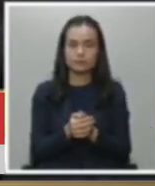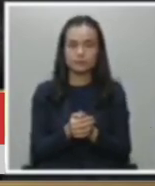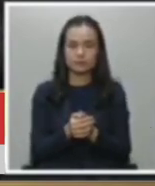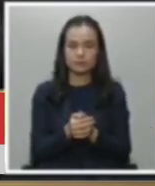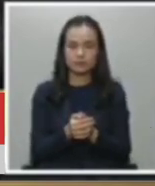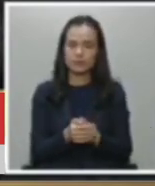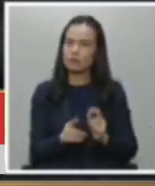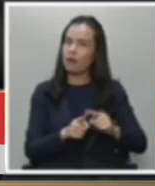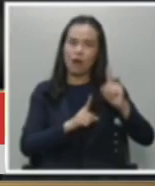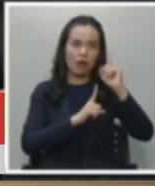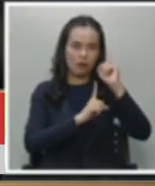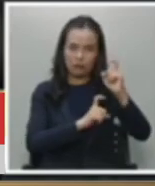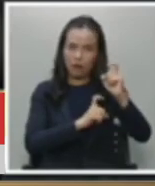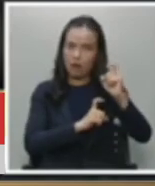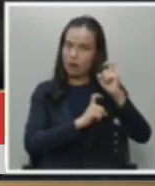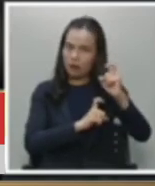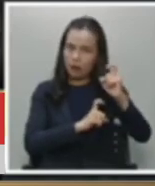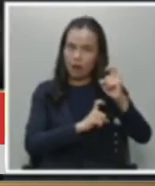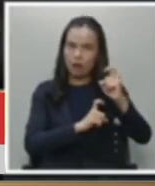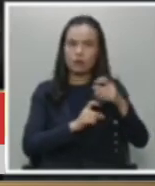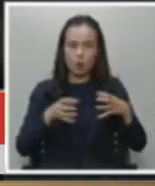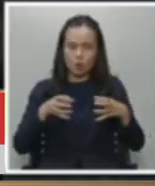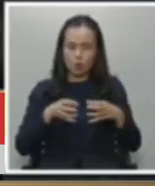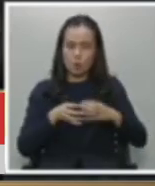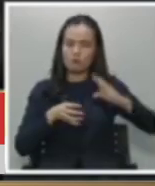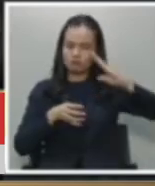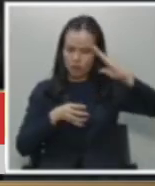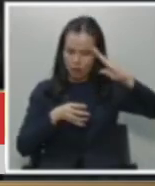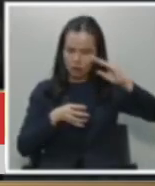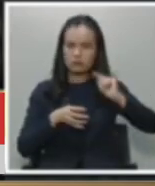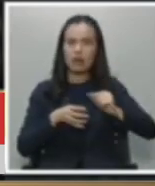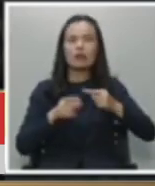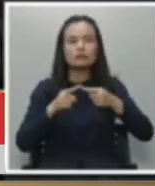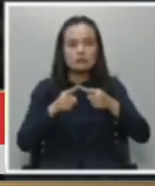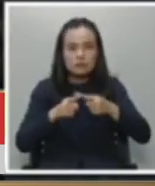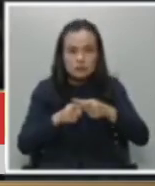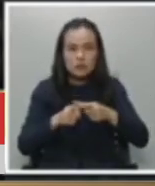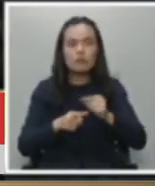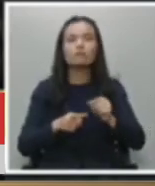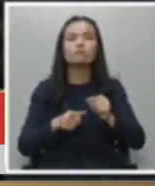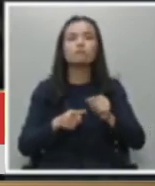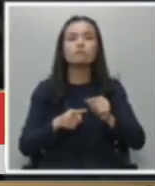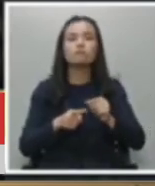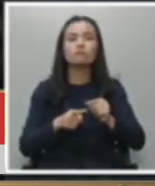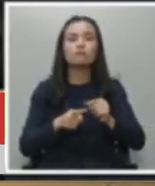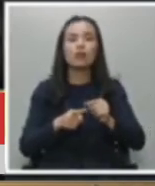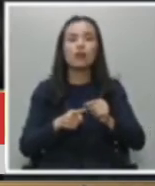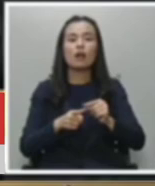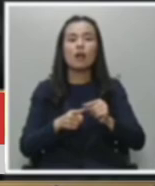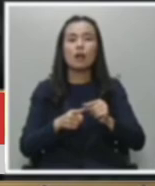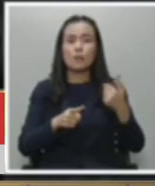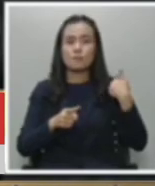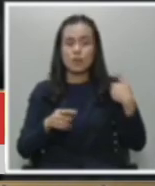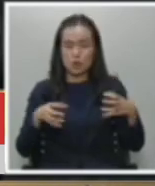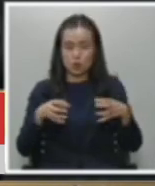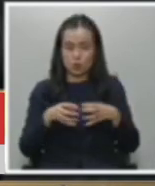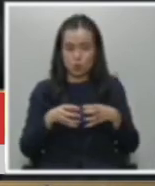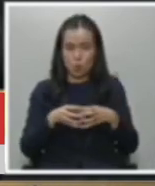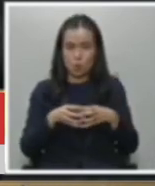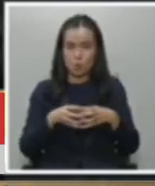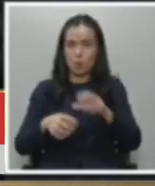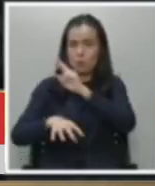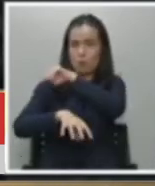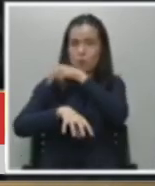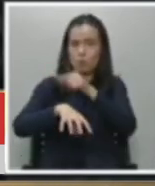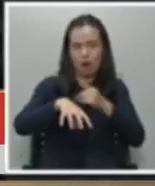เสี่ยงต่อการที่กำลังพลเองด้วยนะแล้วกำลังพลบาดเจ็บนะก็ต้องส่งกำลังพลบางส่วนเนี่ยนะเข้ารักษา